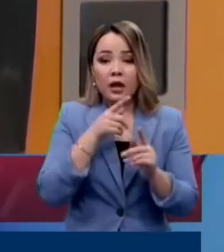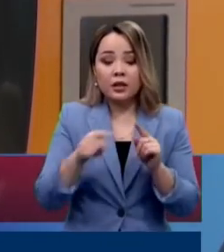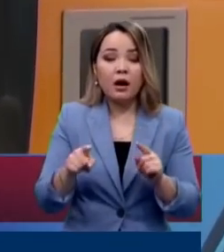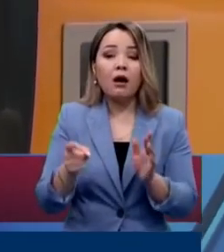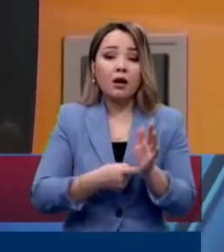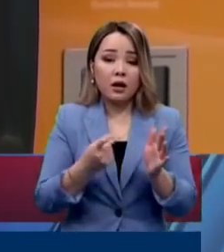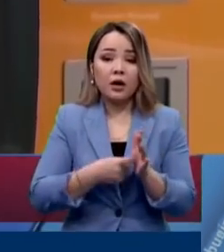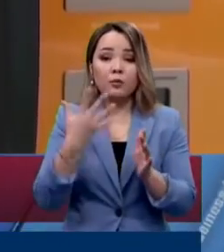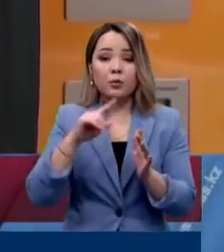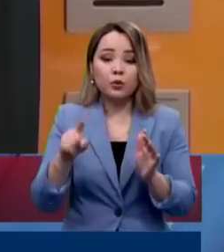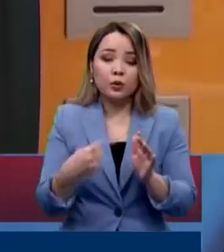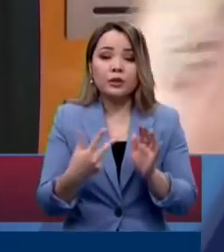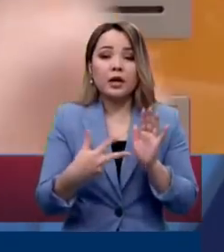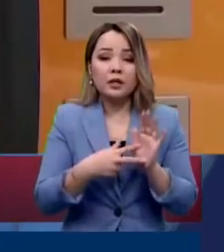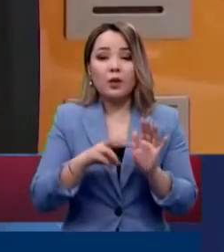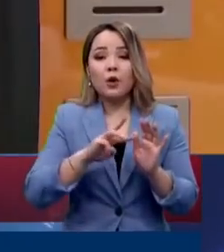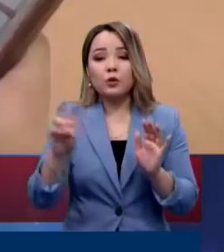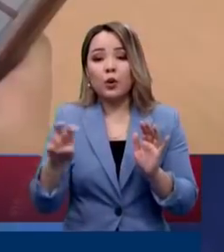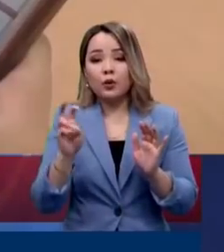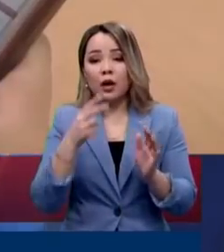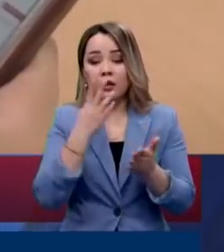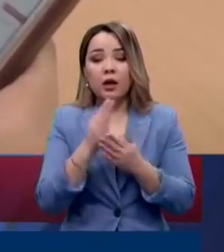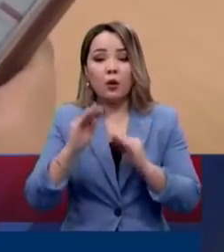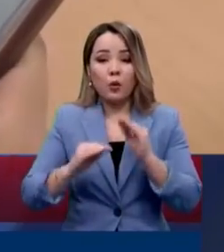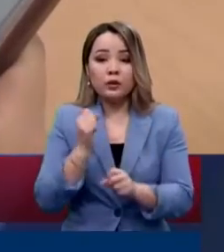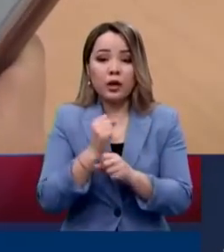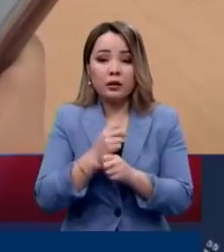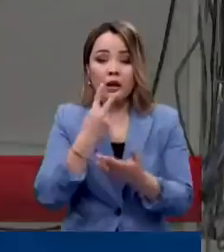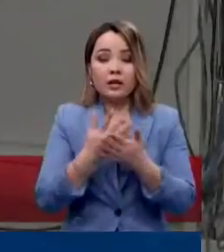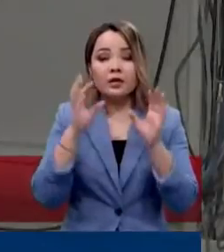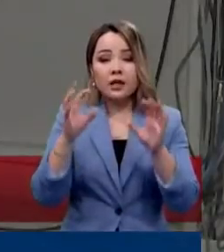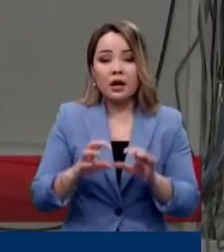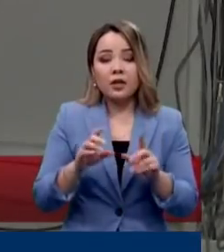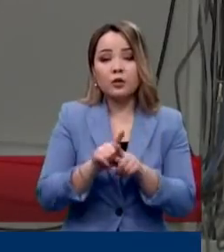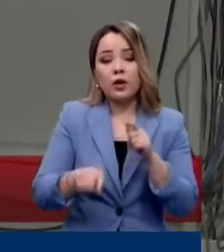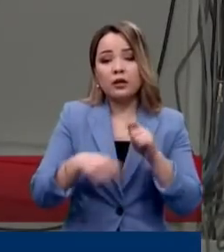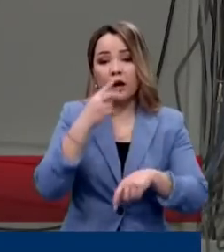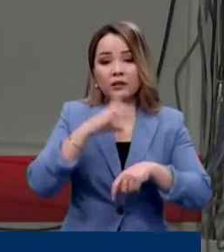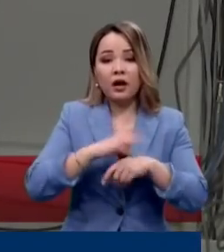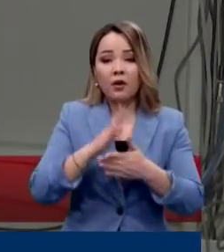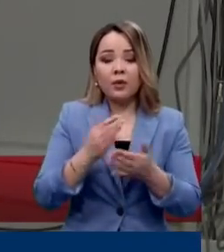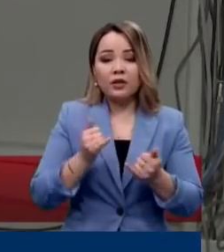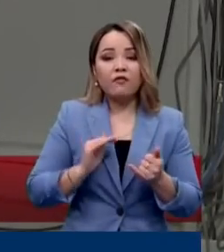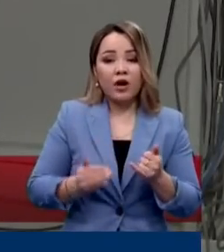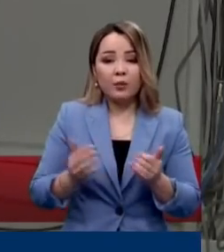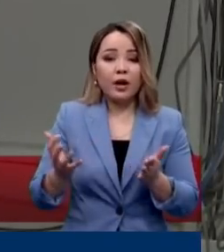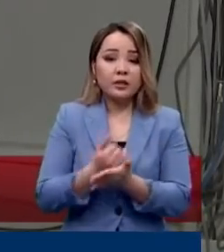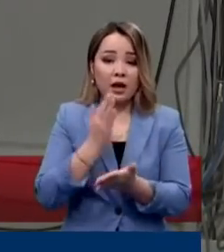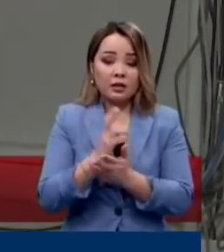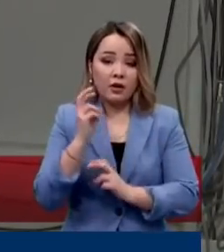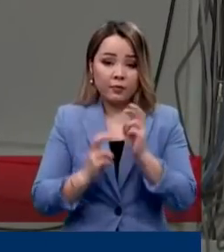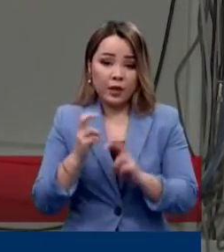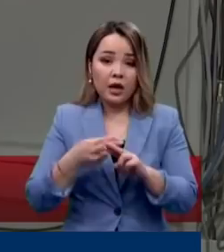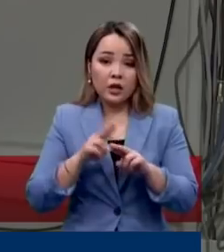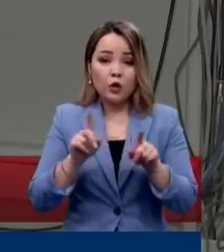Қарағандыда 5,8 миллион доллар болатын құрал-жабдықтары бар заңсыз ферма табылғанын айтқан едік. Оған күн сайын